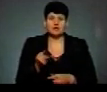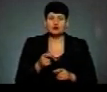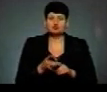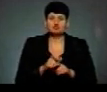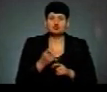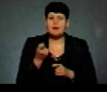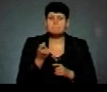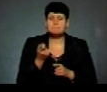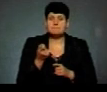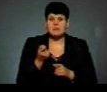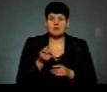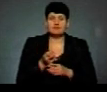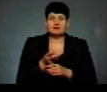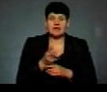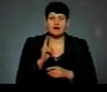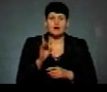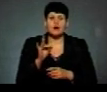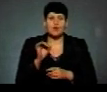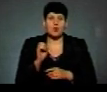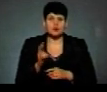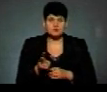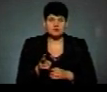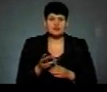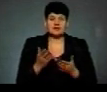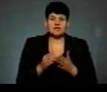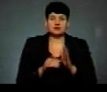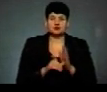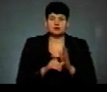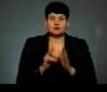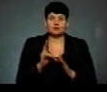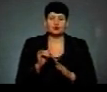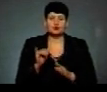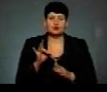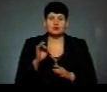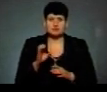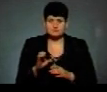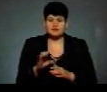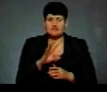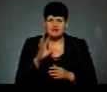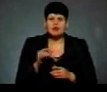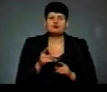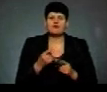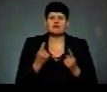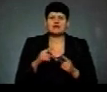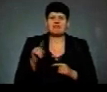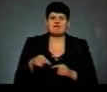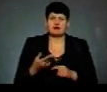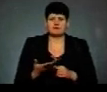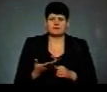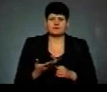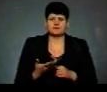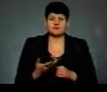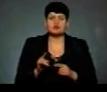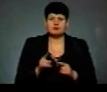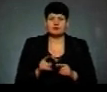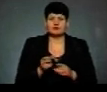мало відраховується на кроці. Оце ліцензійний спецкрок, який є на шостому курсі. До речі, ось чому такі великі вимоги взагалі на шостому курсі. Дехто дивується, каже, чому відрахування на випускному